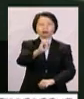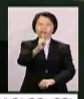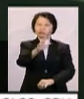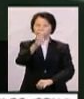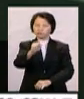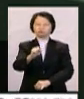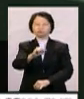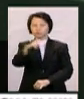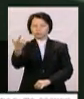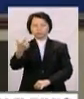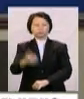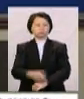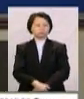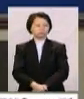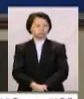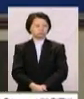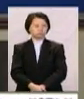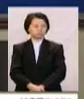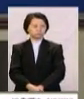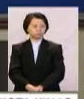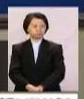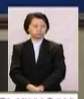yang lain.